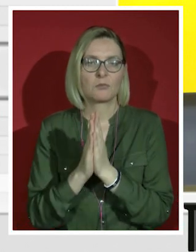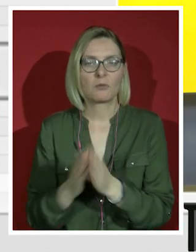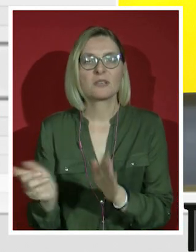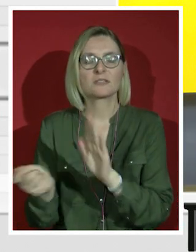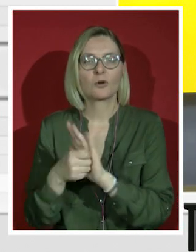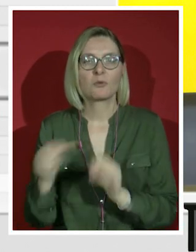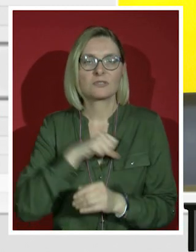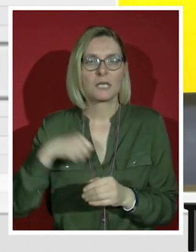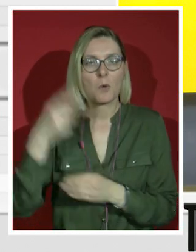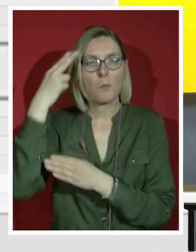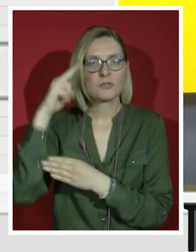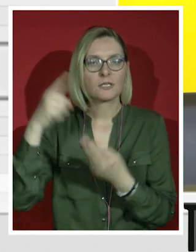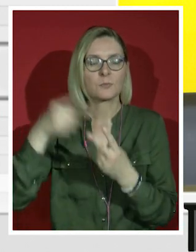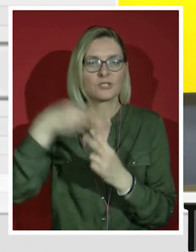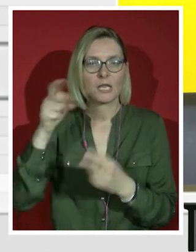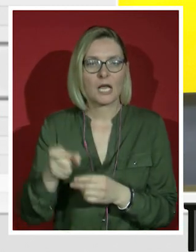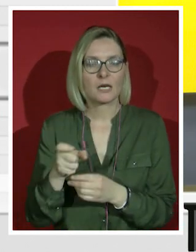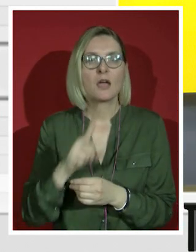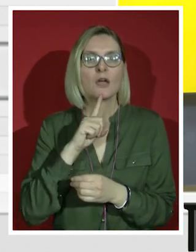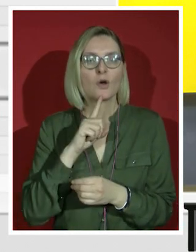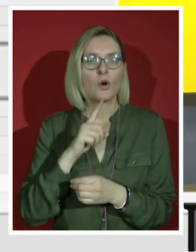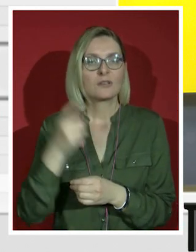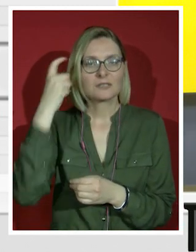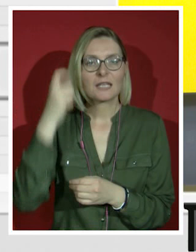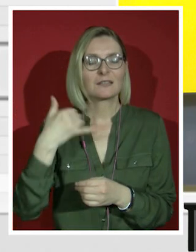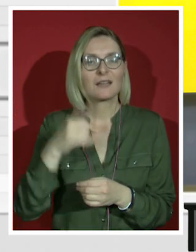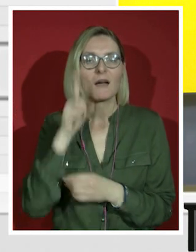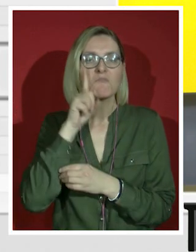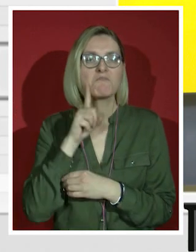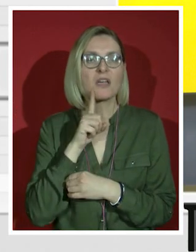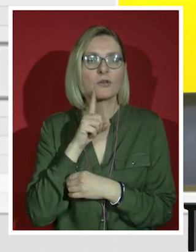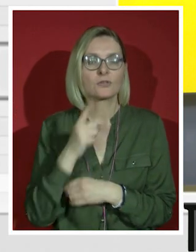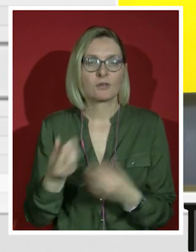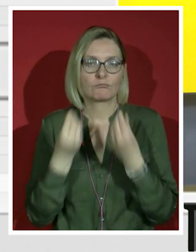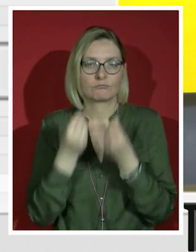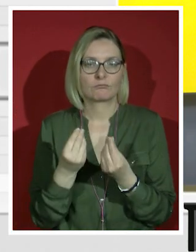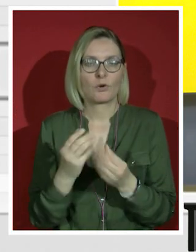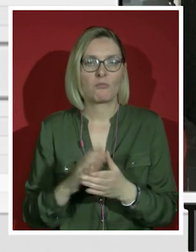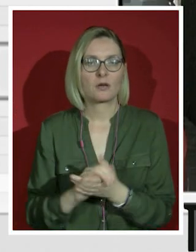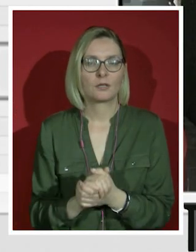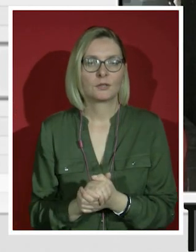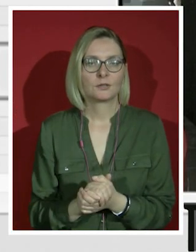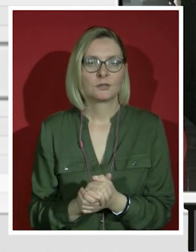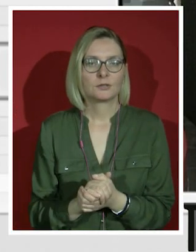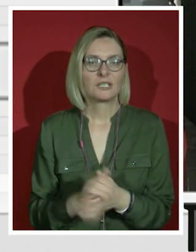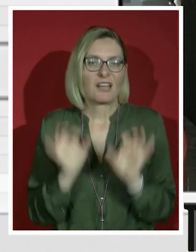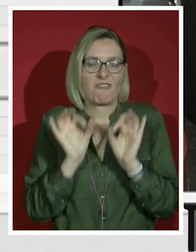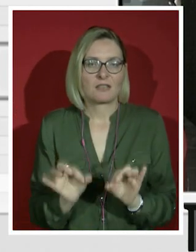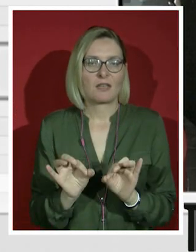тот само познат пчелар, и што знае да и работи така. Тие работи. Така, оној кој